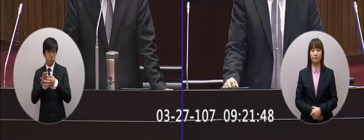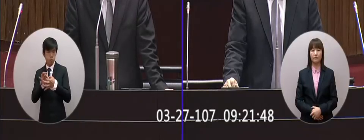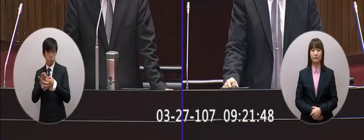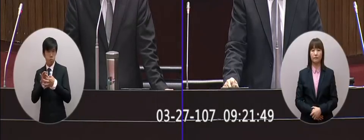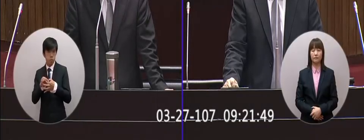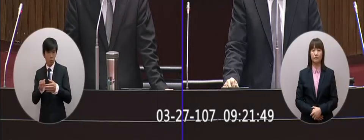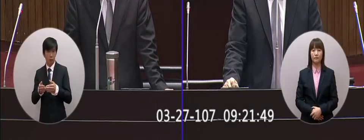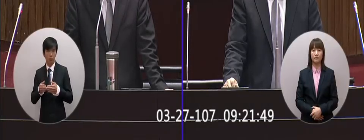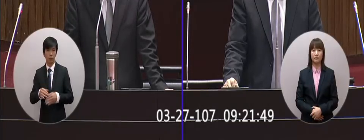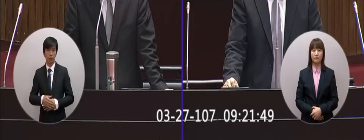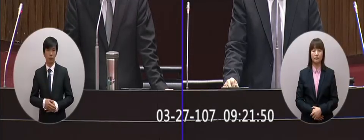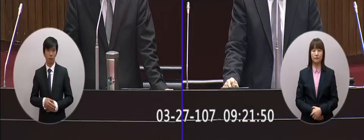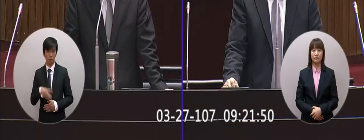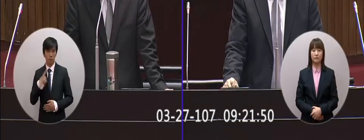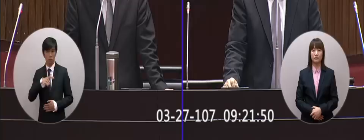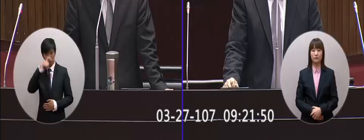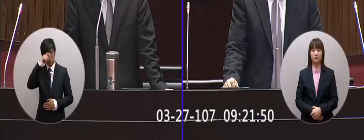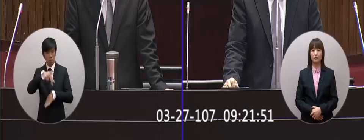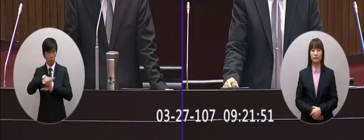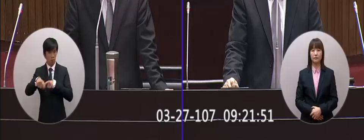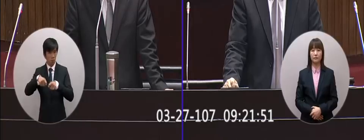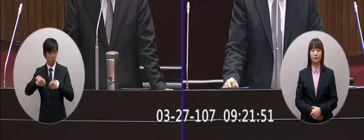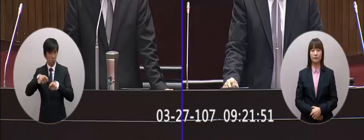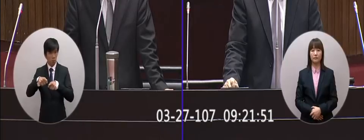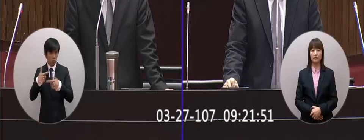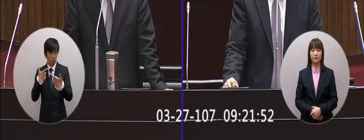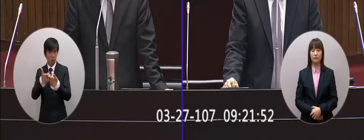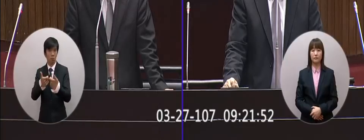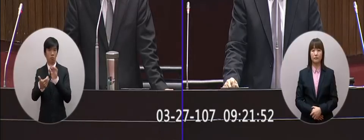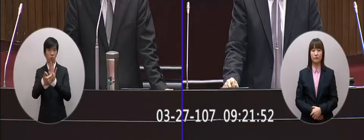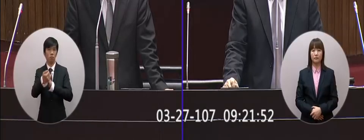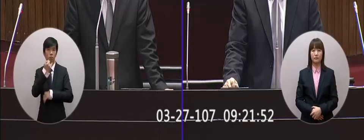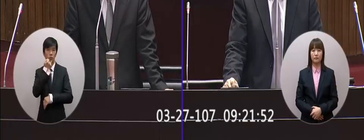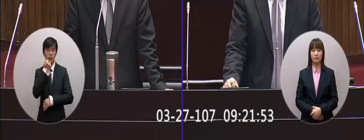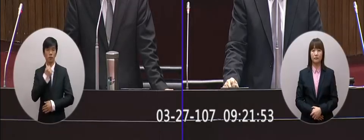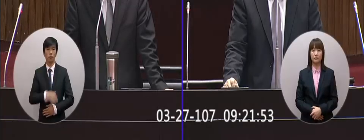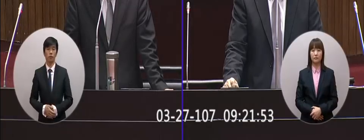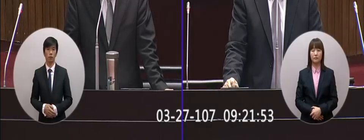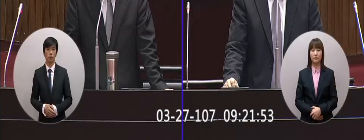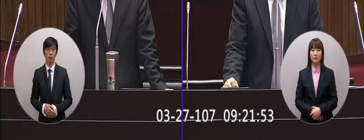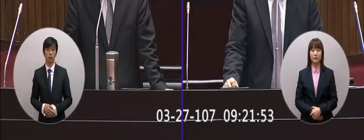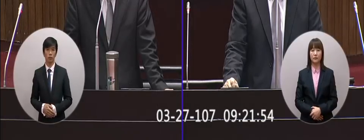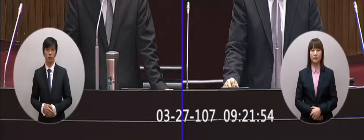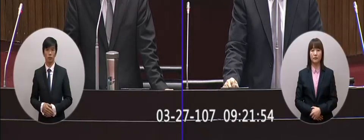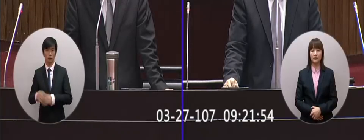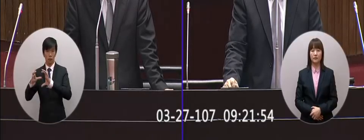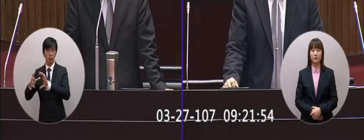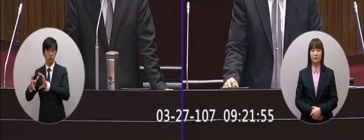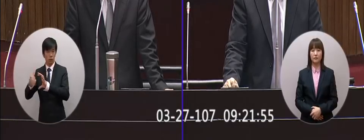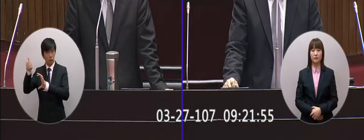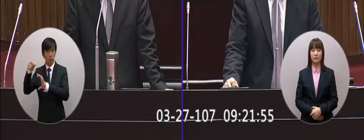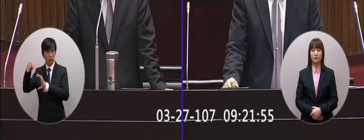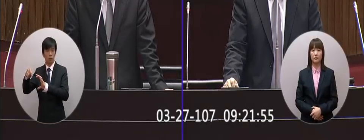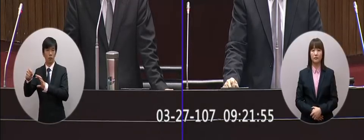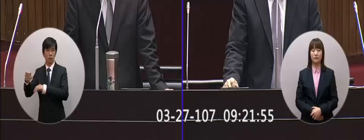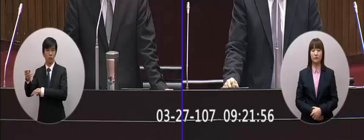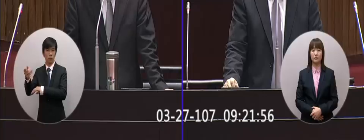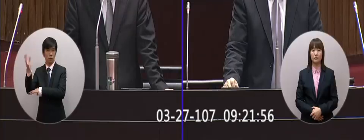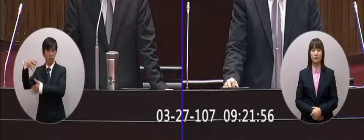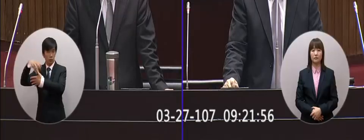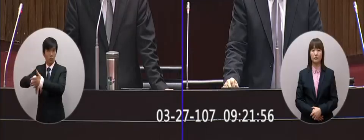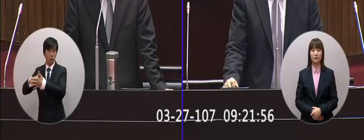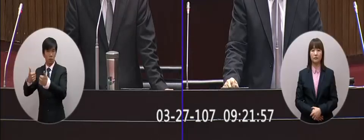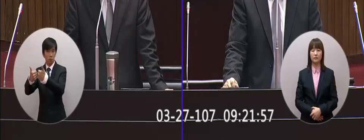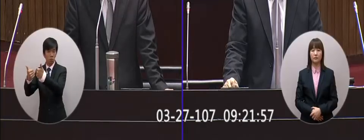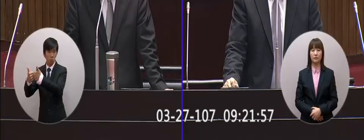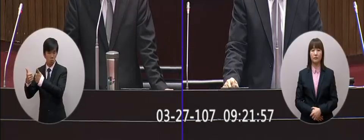啦，并且做好因应对策。在第一时间，蔡英文总统已经在湖里面召开